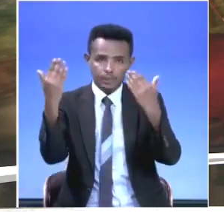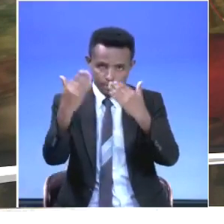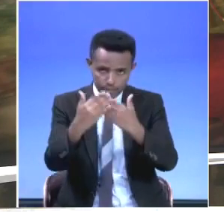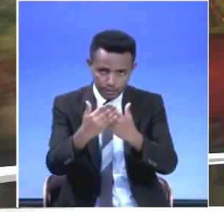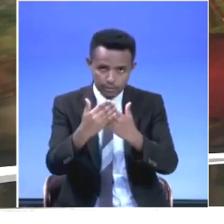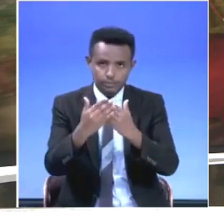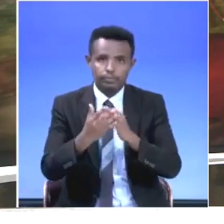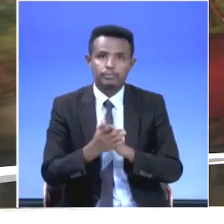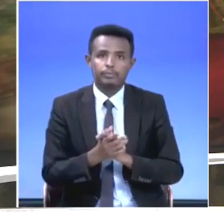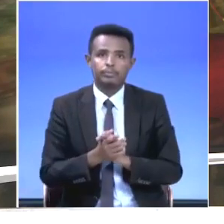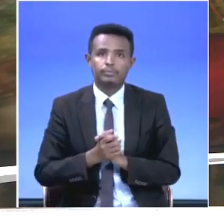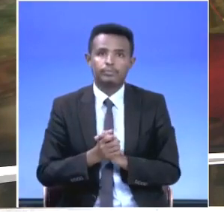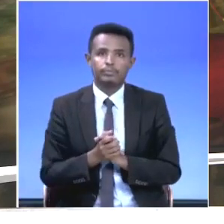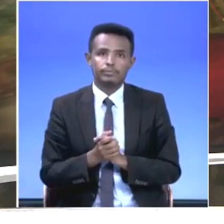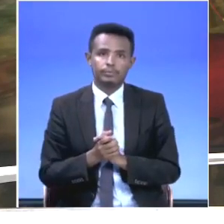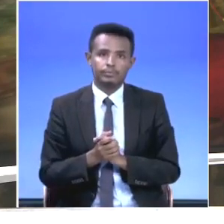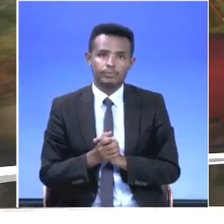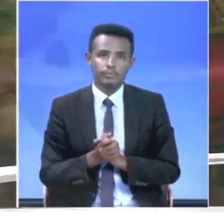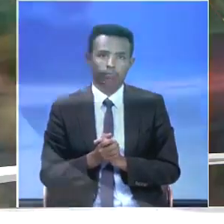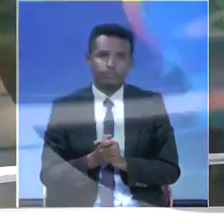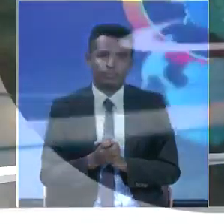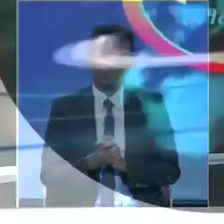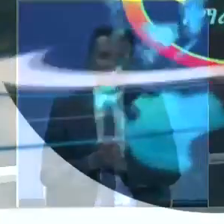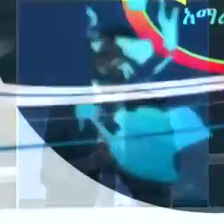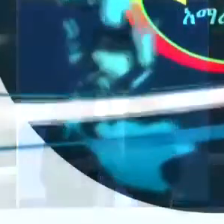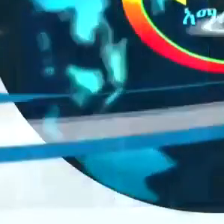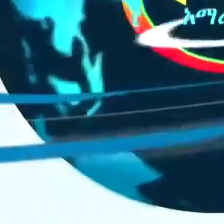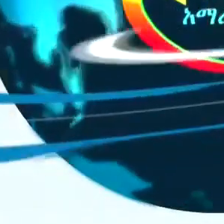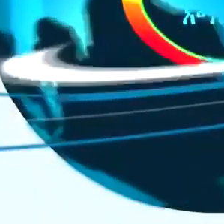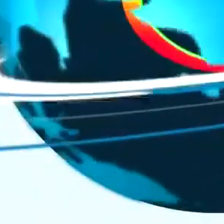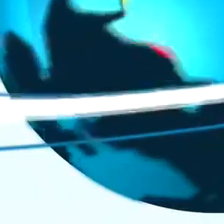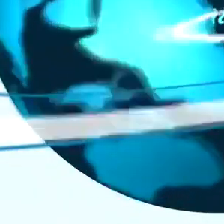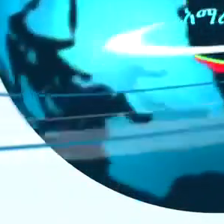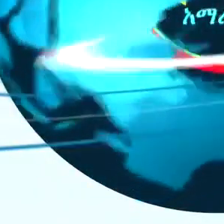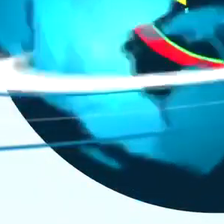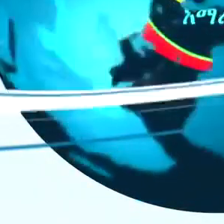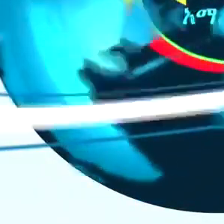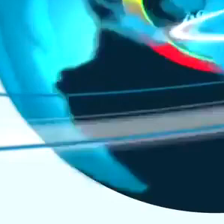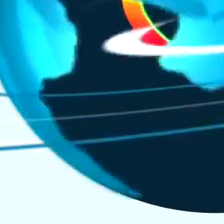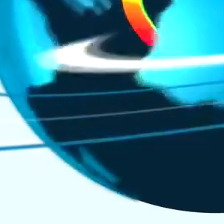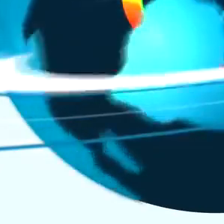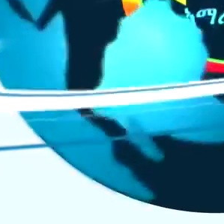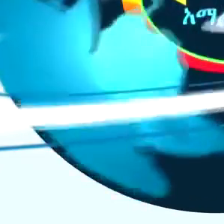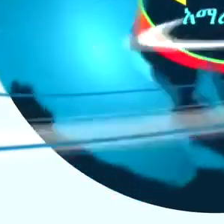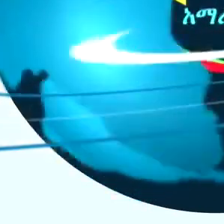በሰላም አምሹ።